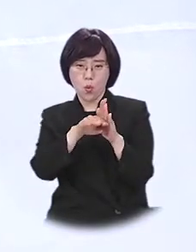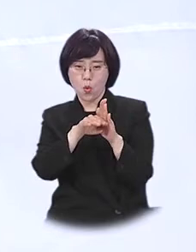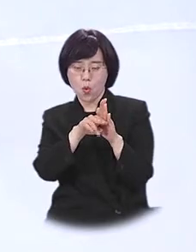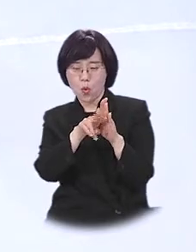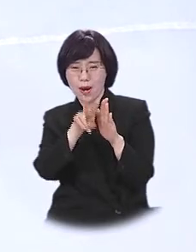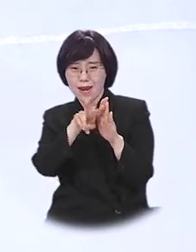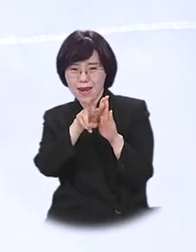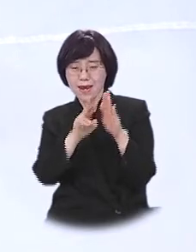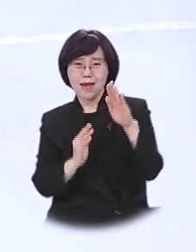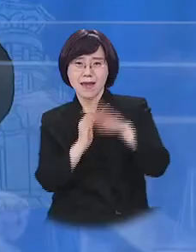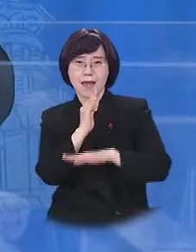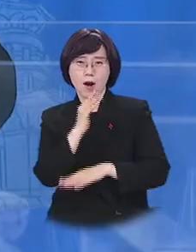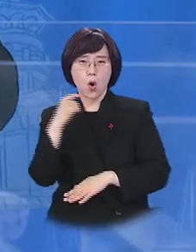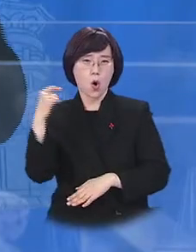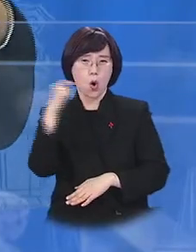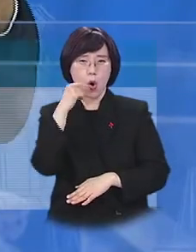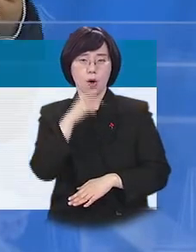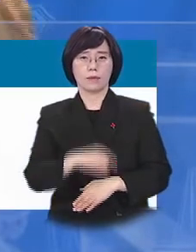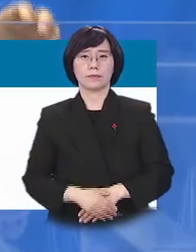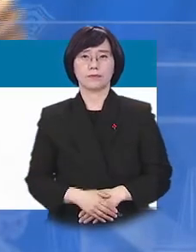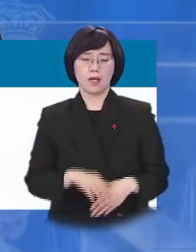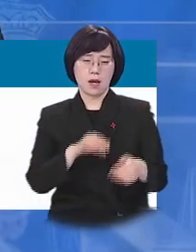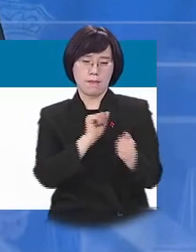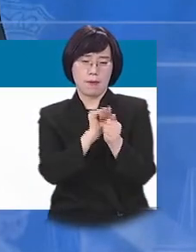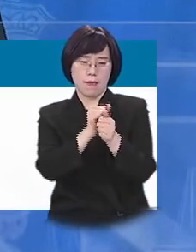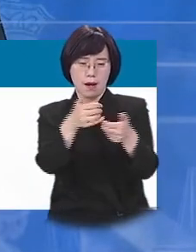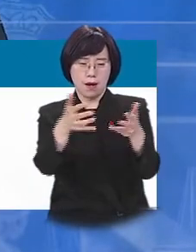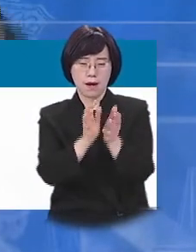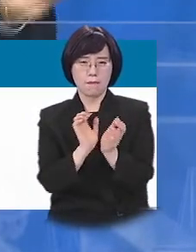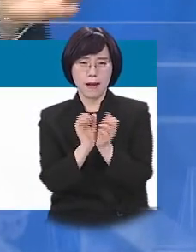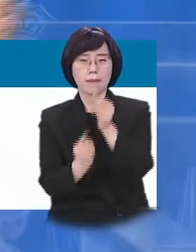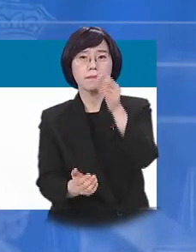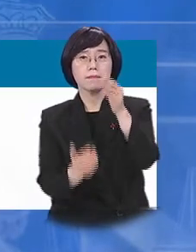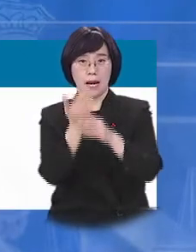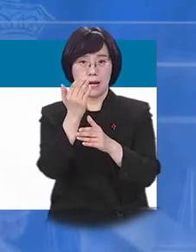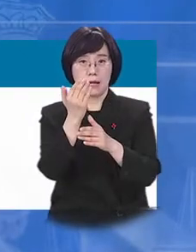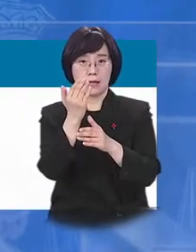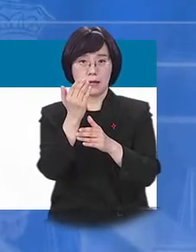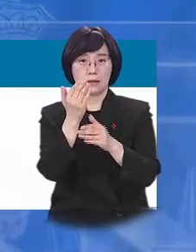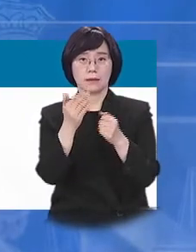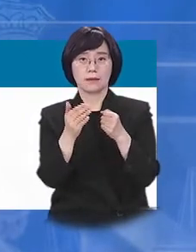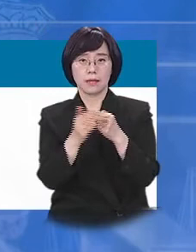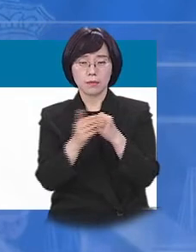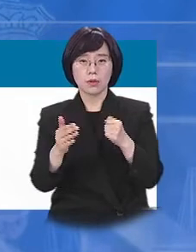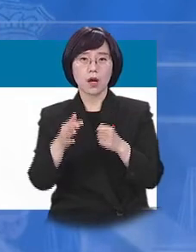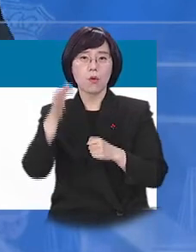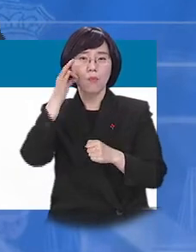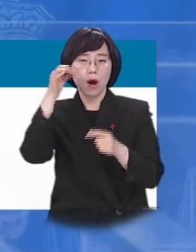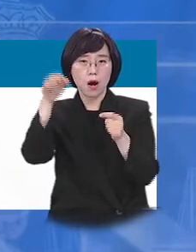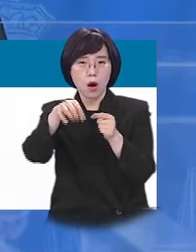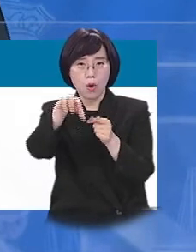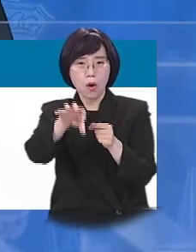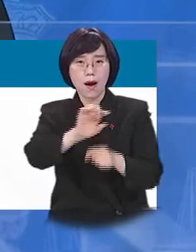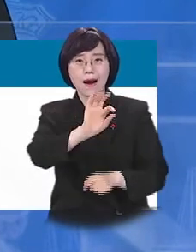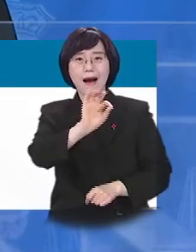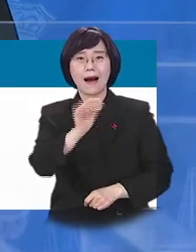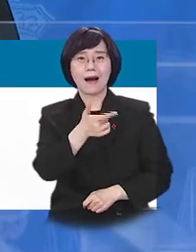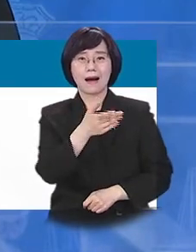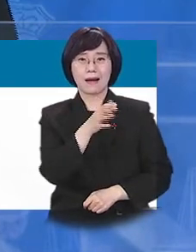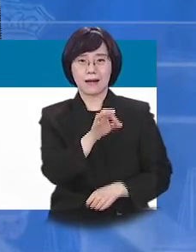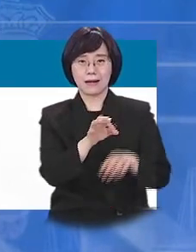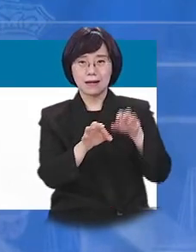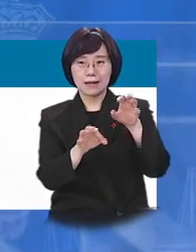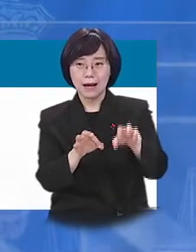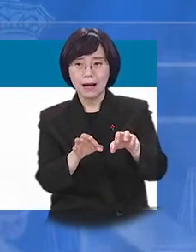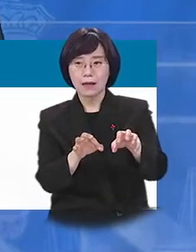2단계 이상으로 격상했습니다. 확진자가 집단적으로 발생하고 있습니다. 이에 따라 포항 인근인 안강읍